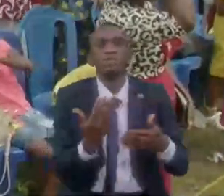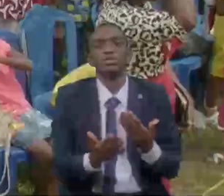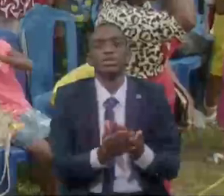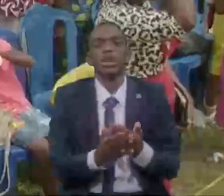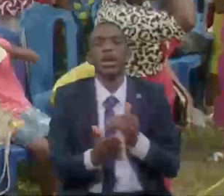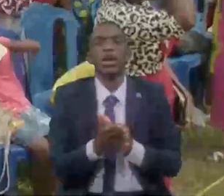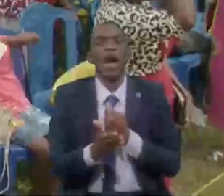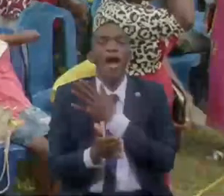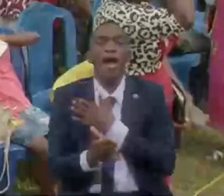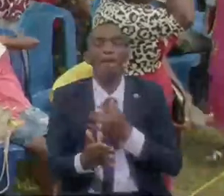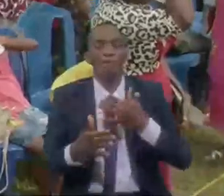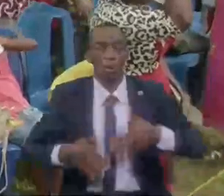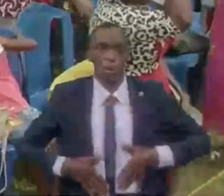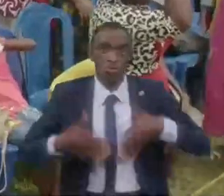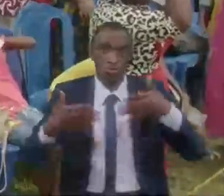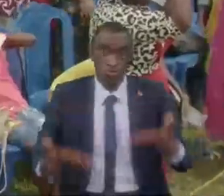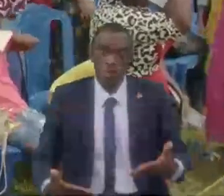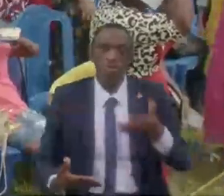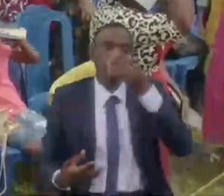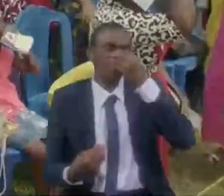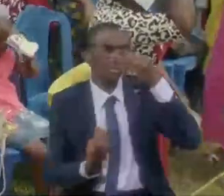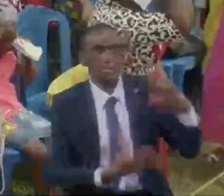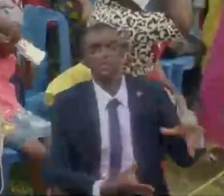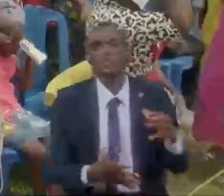Confesse. Et abandonne.